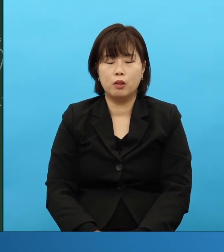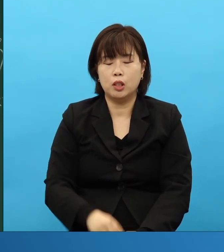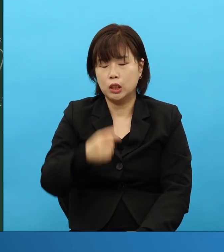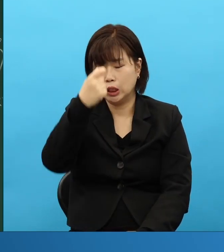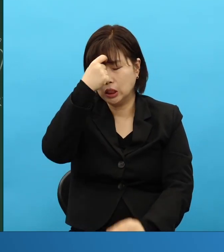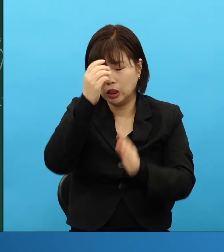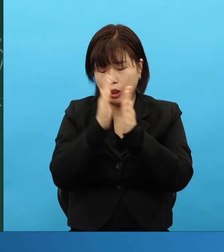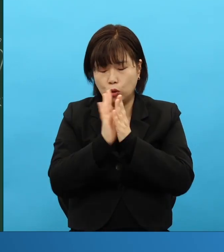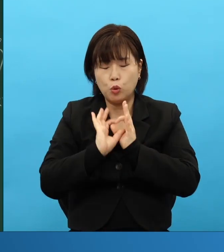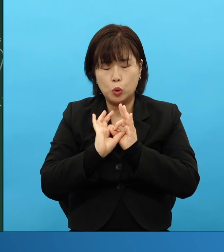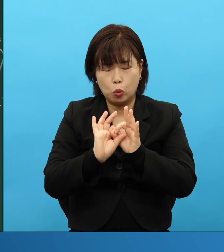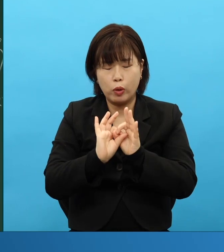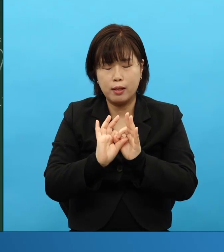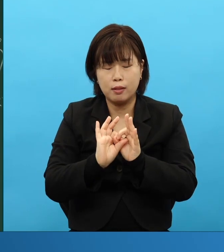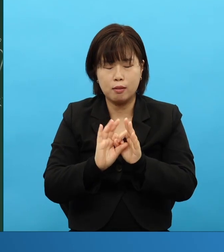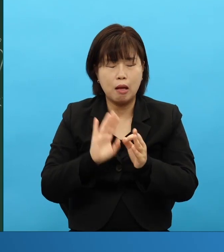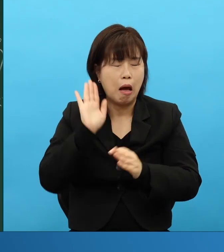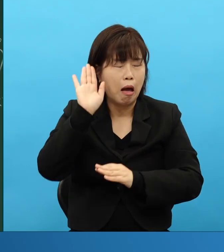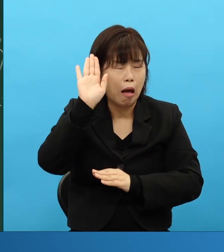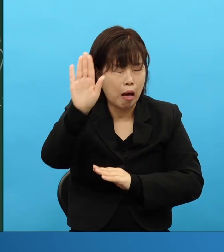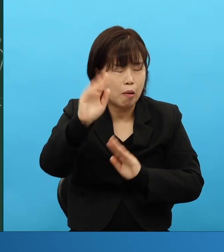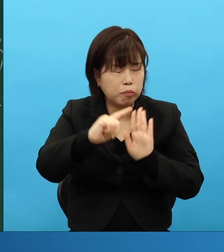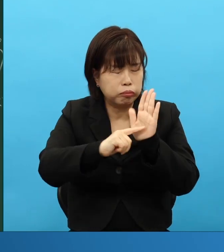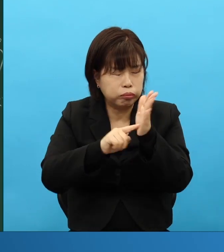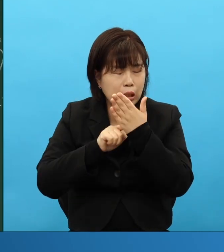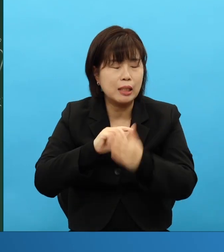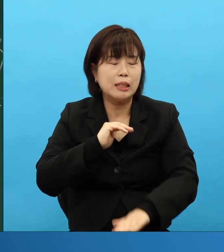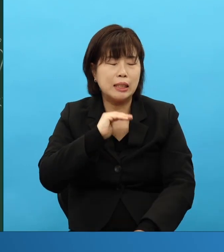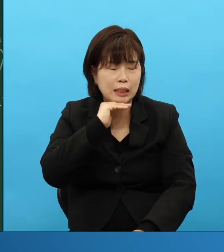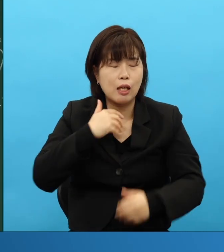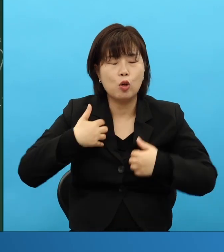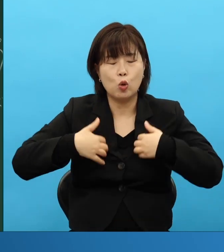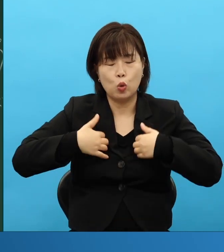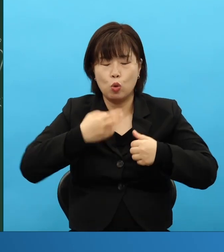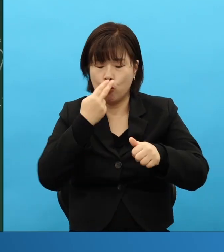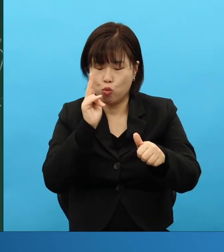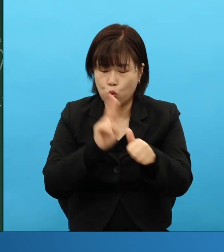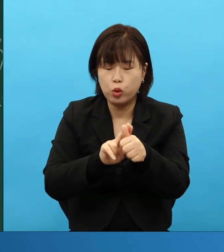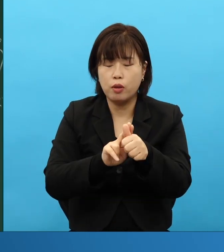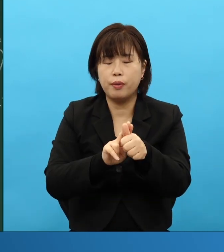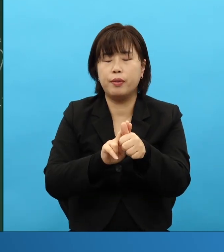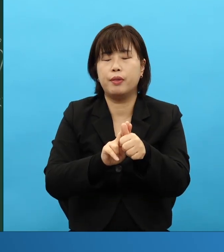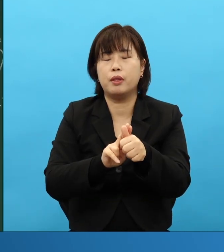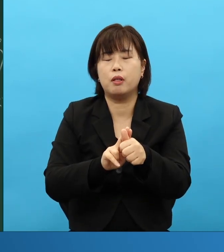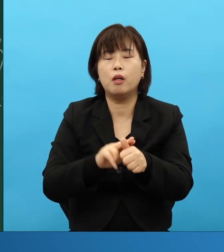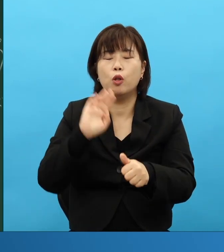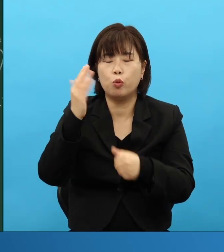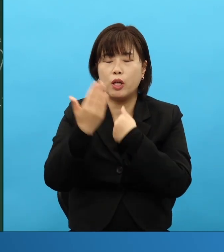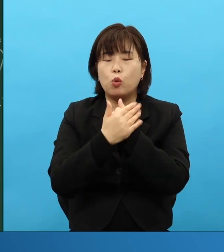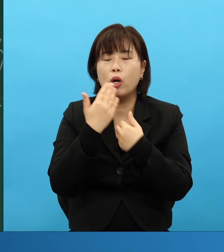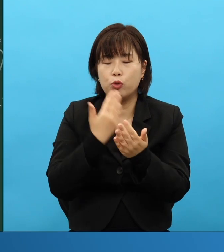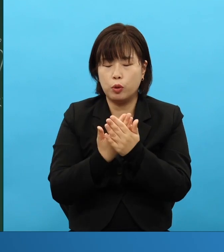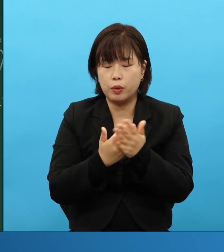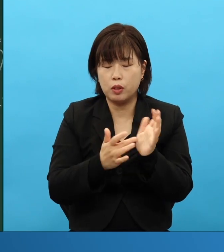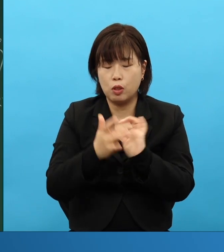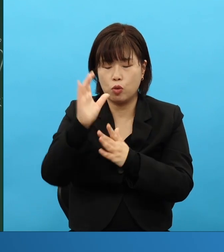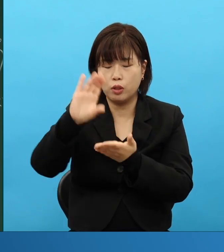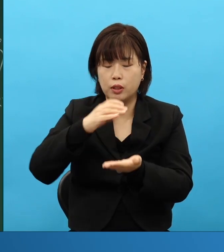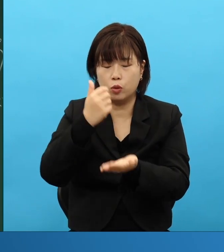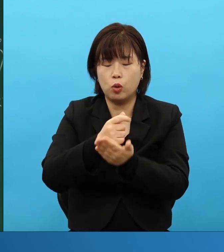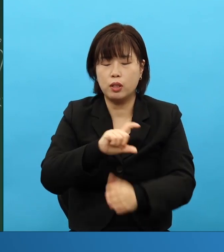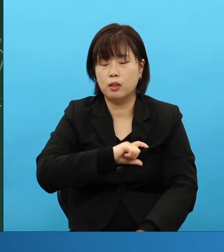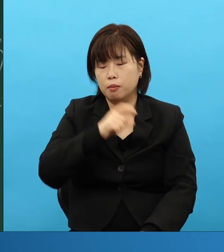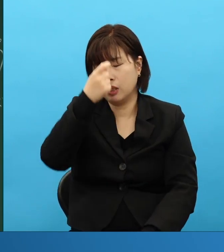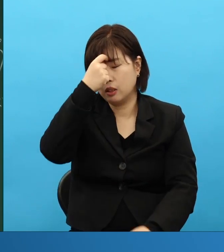기다리게 해주옵소서. 让我们借着祷告能够等 누리게 候， 해주옵소서. 能够享受， 도전하게 能 해주옵소서. 够挑战。 예수 그리스도 이름으로